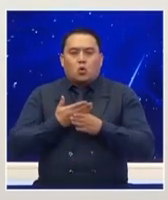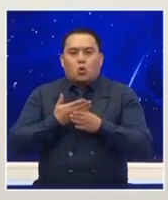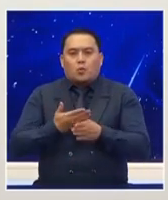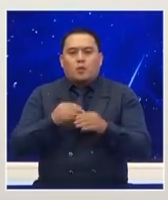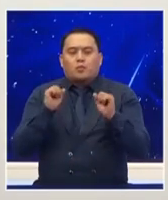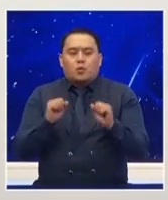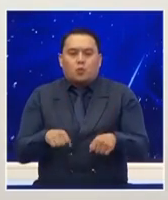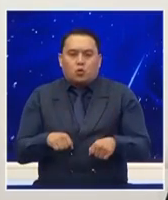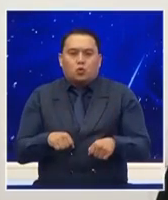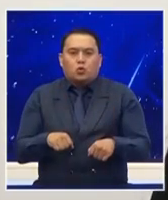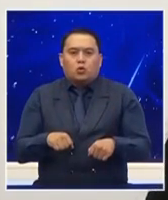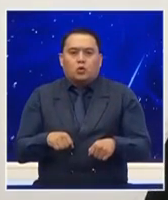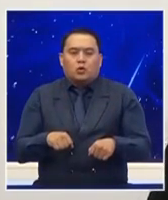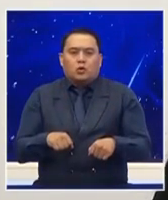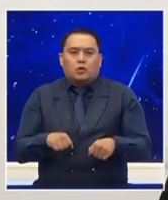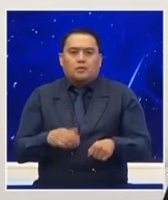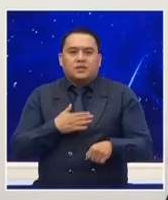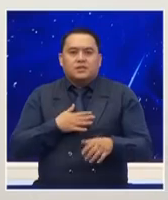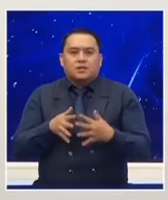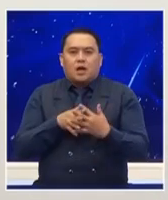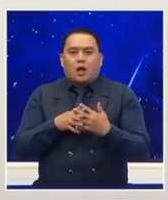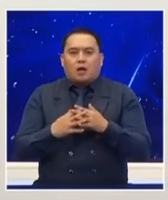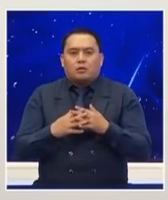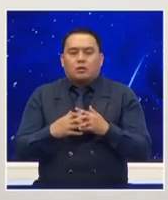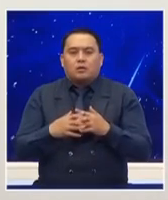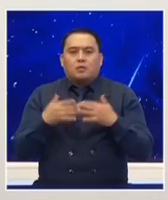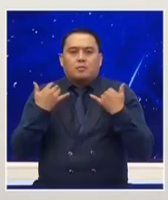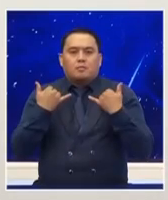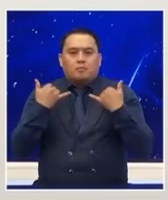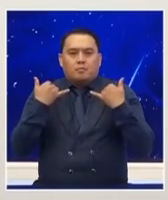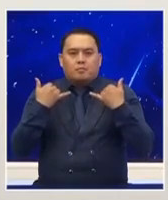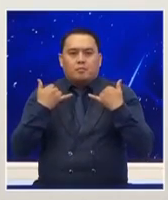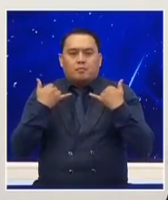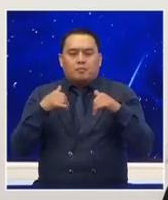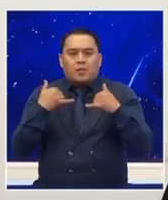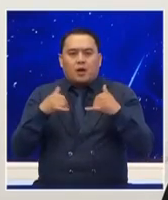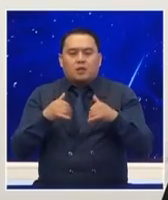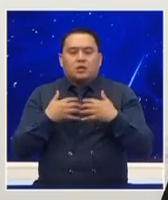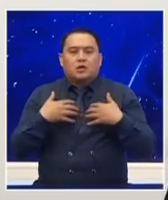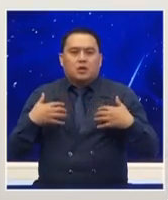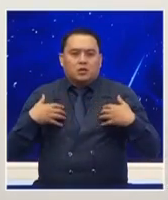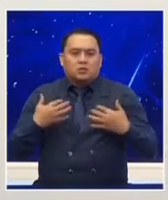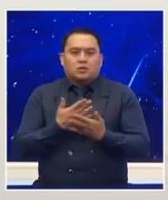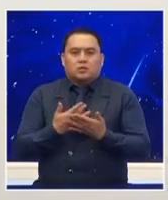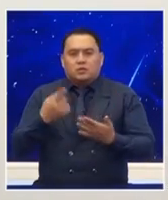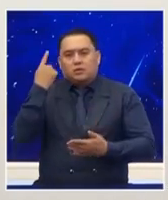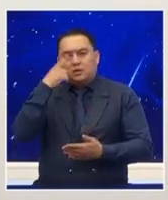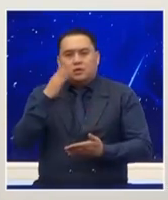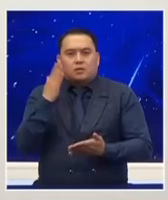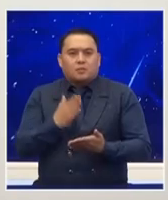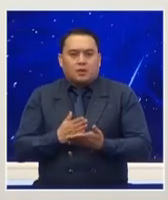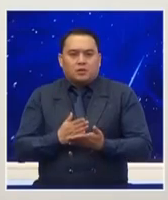жақсы мүмкіндік деп ойлаймын. Біздің ауыл негізі мал шаруашылығымен айланысады, бірақ басқа да идеялар өте